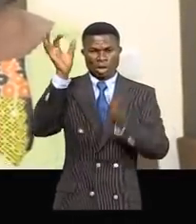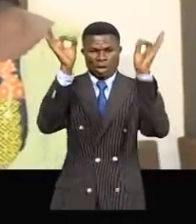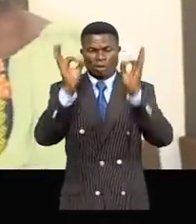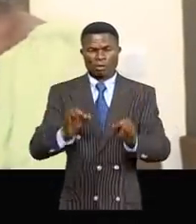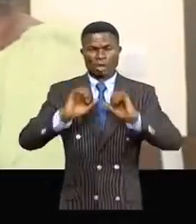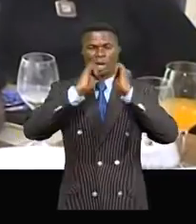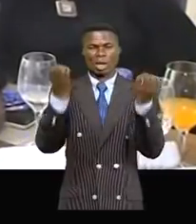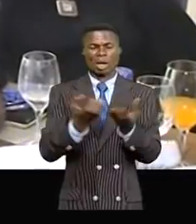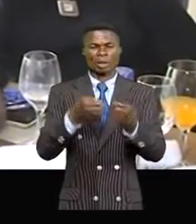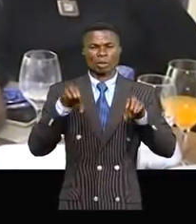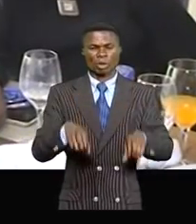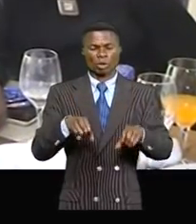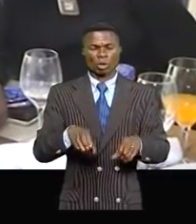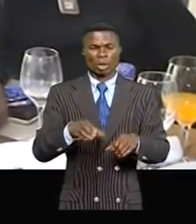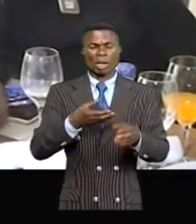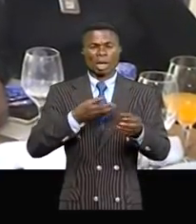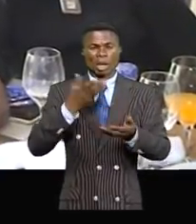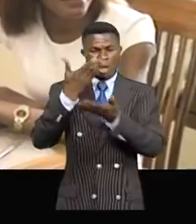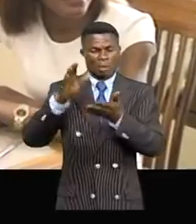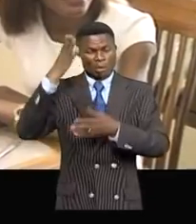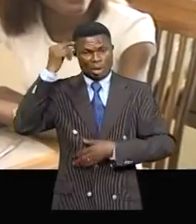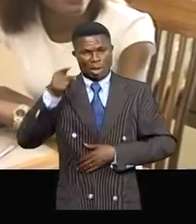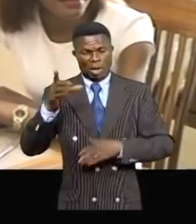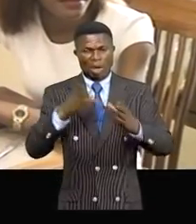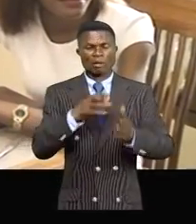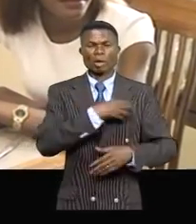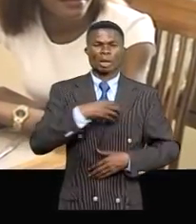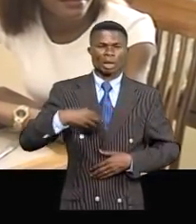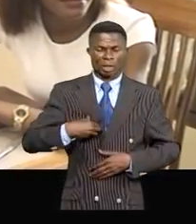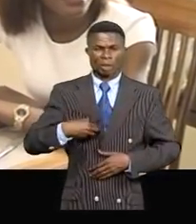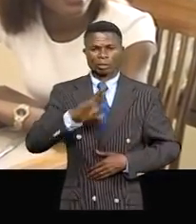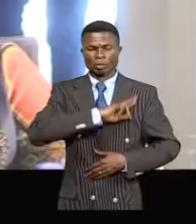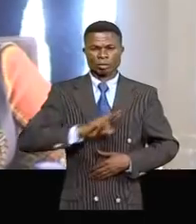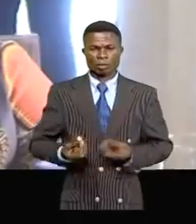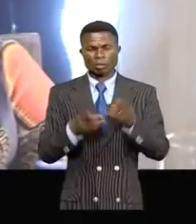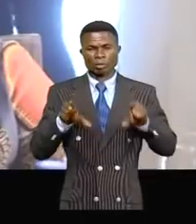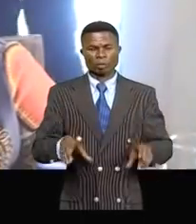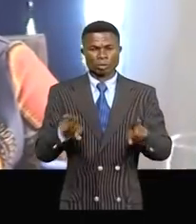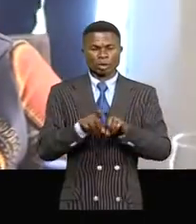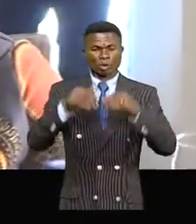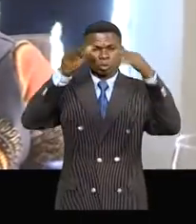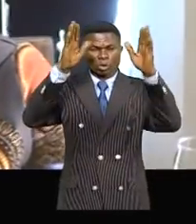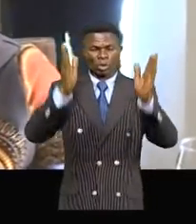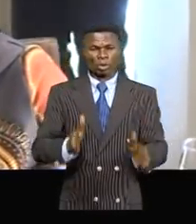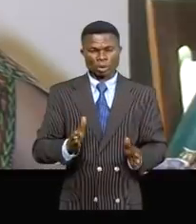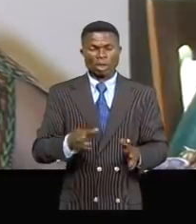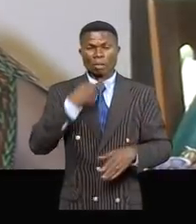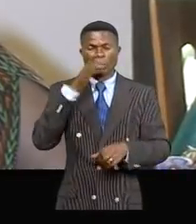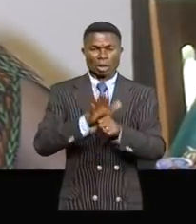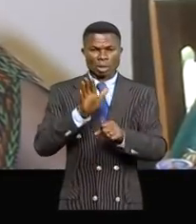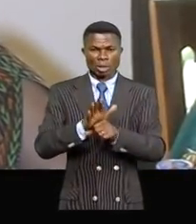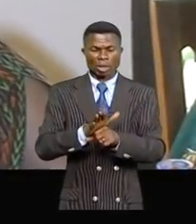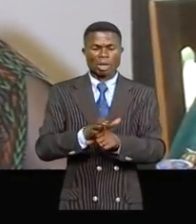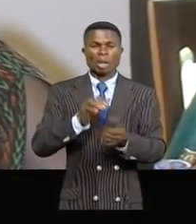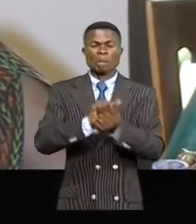entreprises du Congo, a partagé son expérience avec les femmes de la RDC comme celle de l'étranger, en insistant sur les